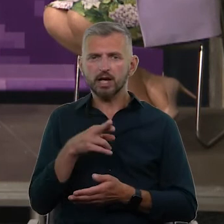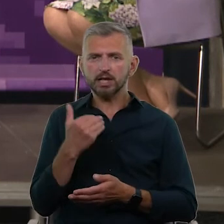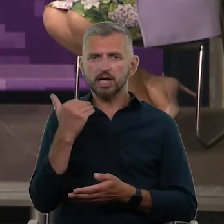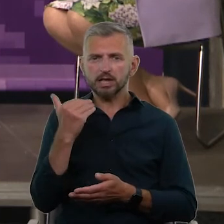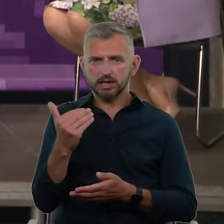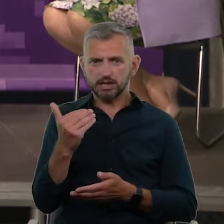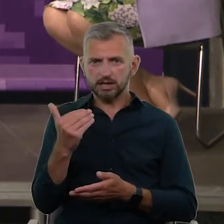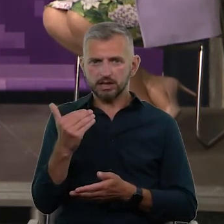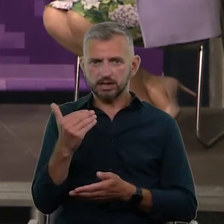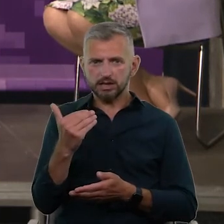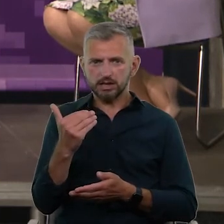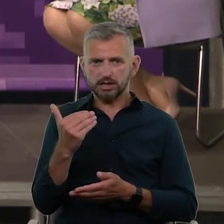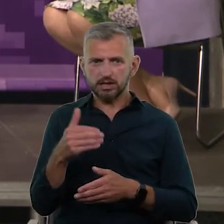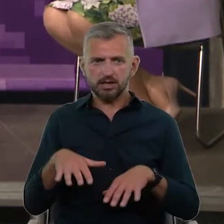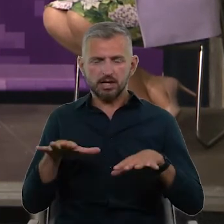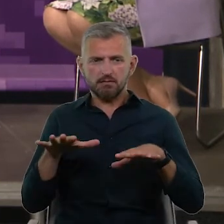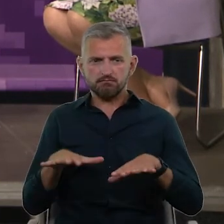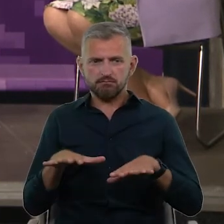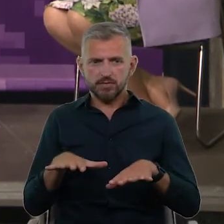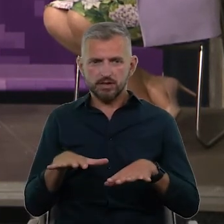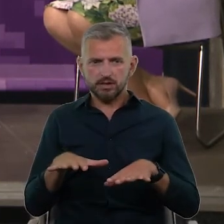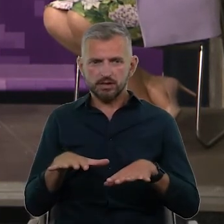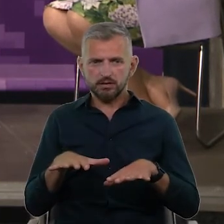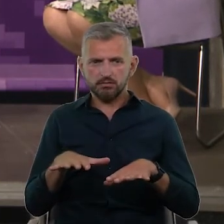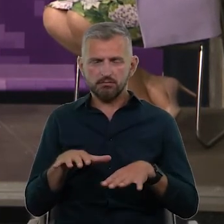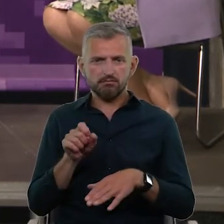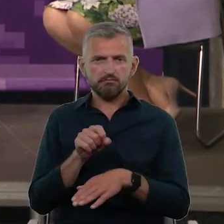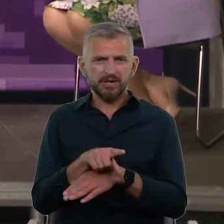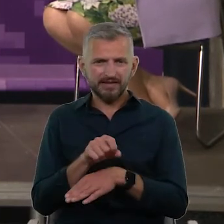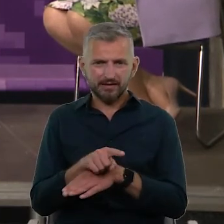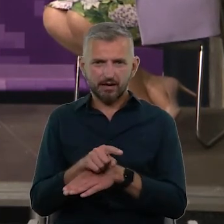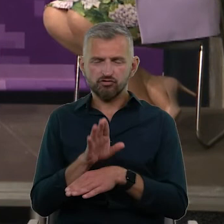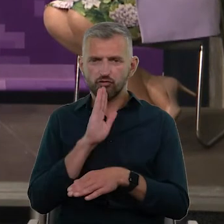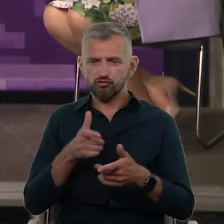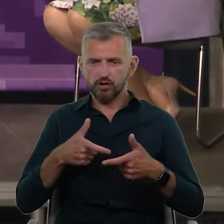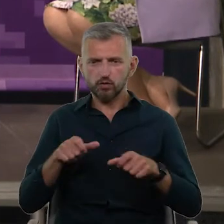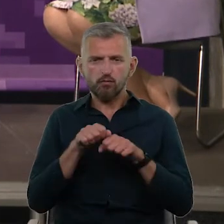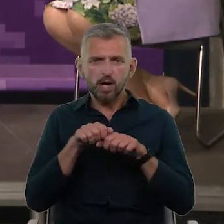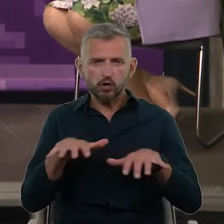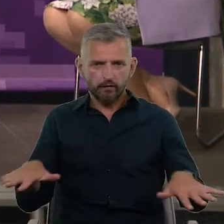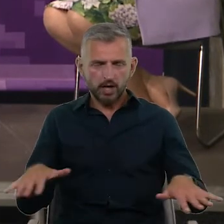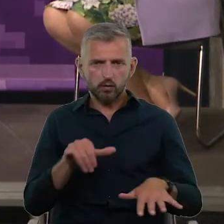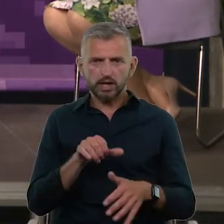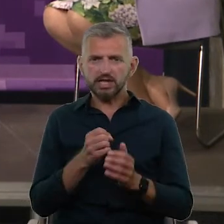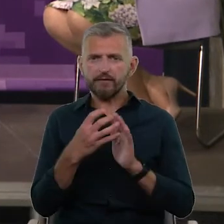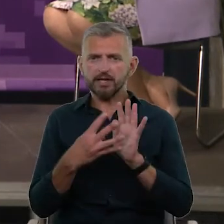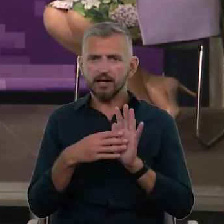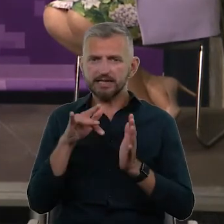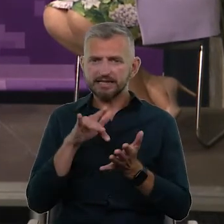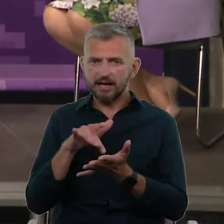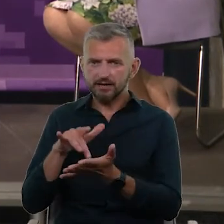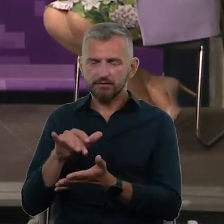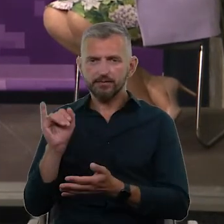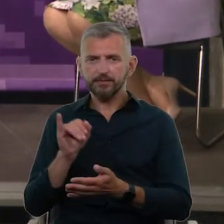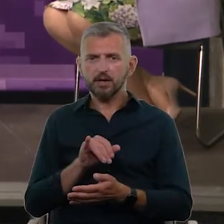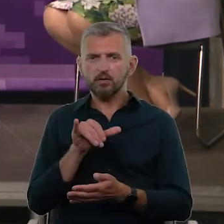місія жіночого конгресу – це мережування, в них 19 центрів, і